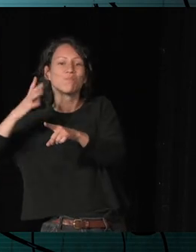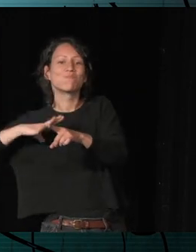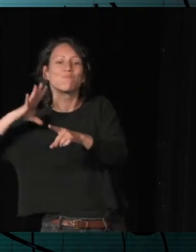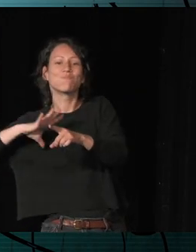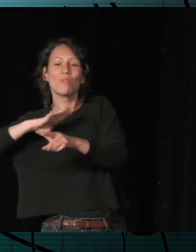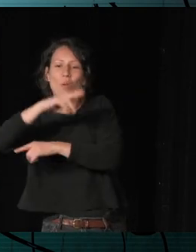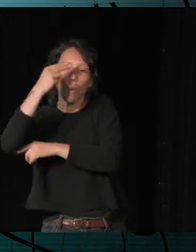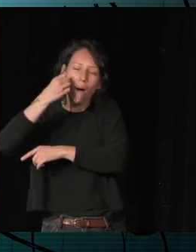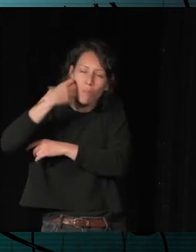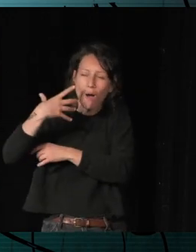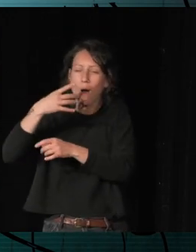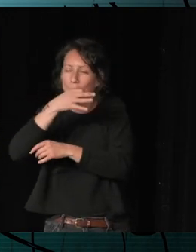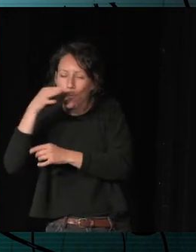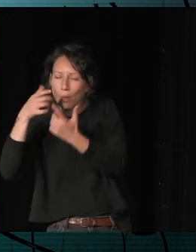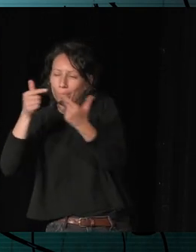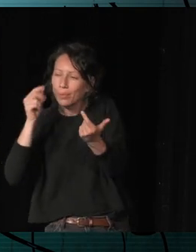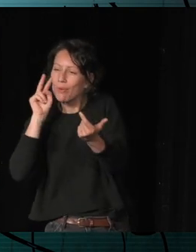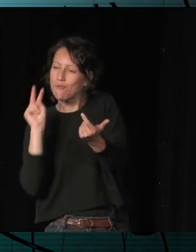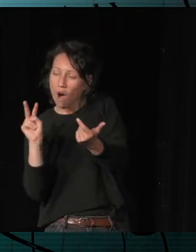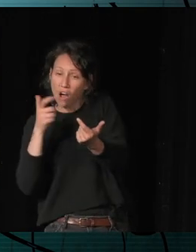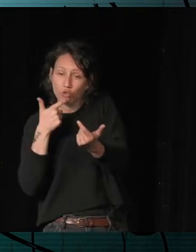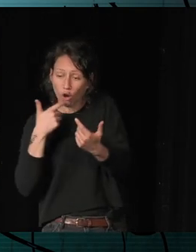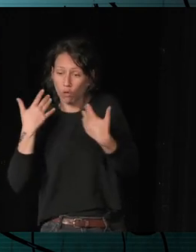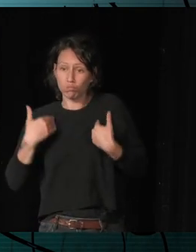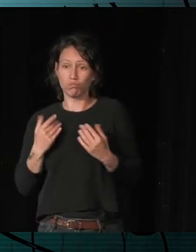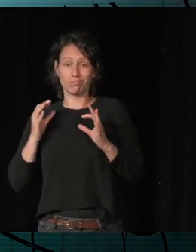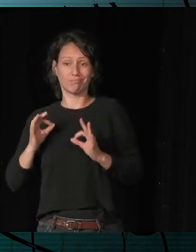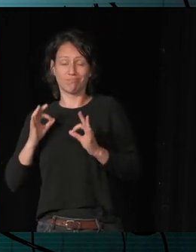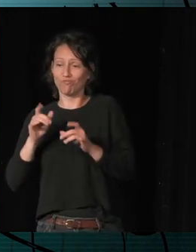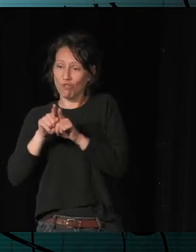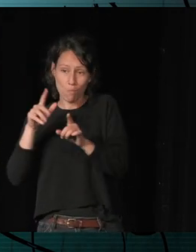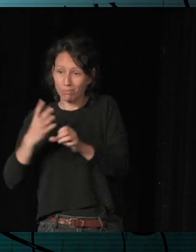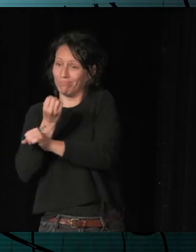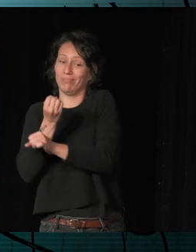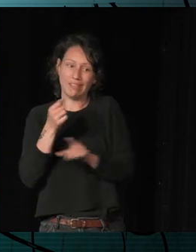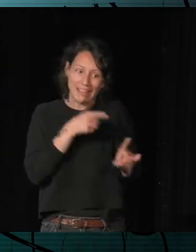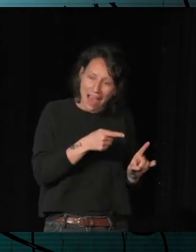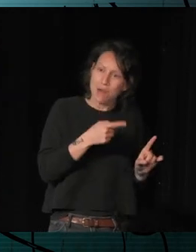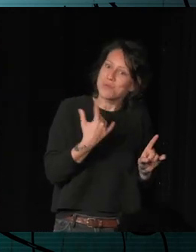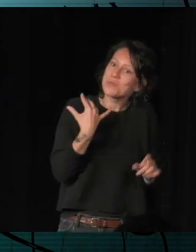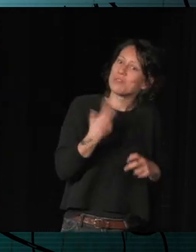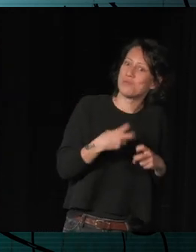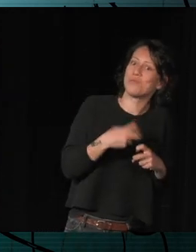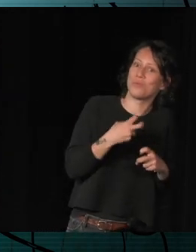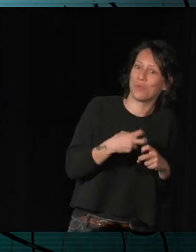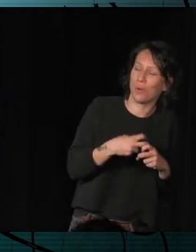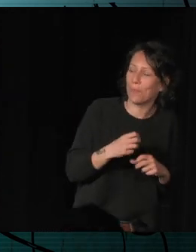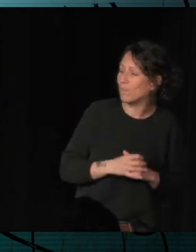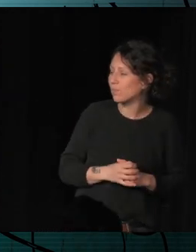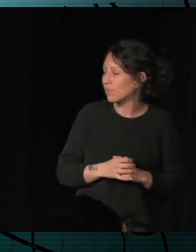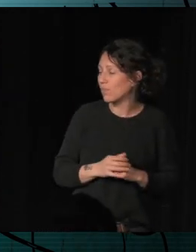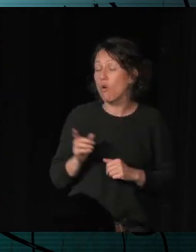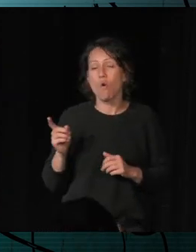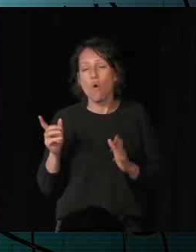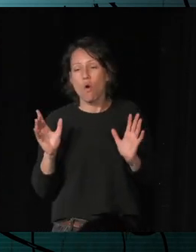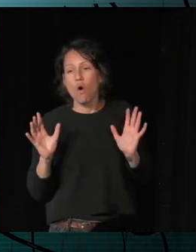internet mais c'est pas le but un jeu quand justement c'est pas une vidéo qu'on regarde c'est ça se joue ouais mais tu peux avoir cette barrière avec des films muet noir et blanc j'en